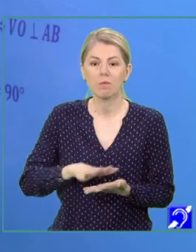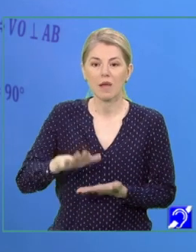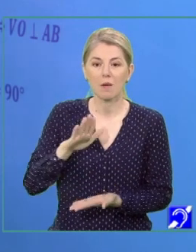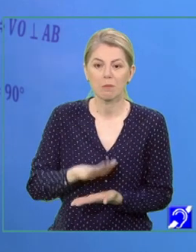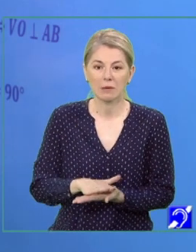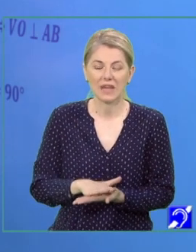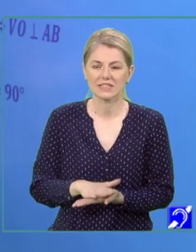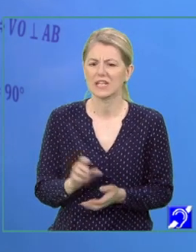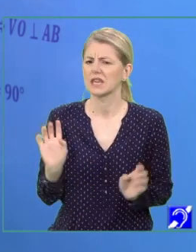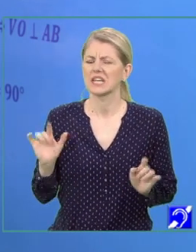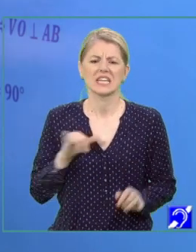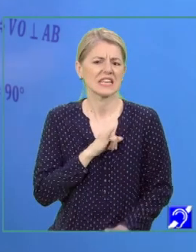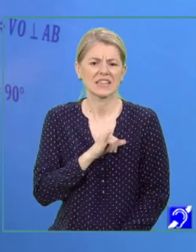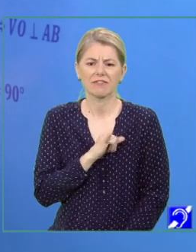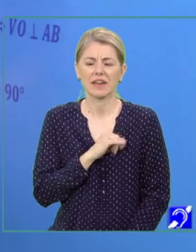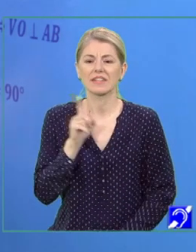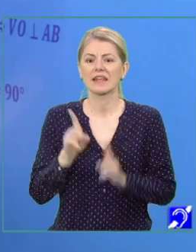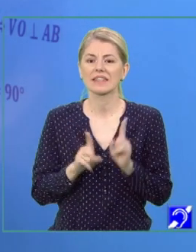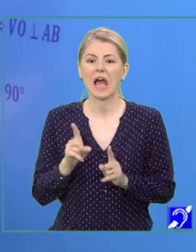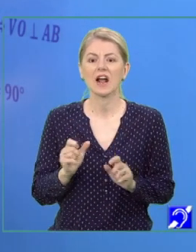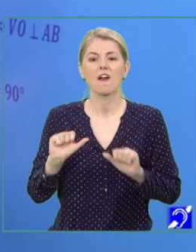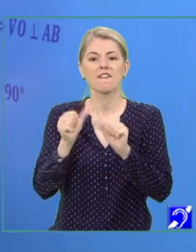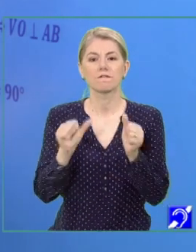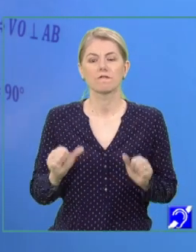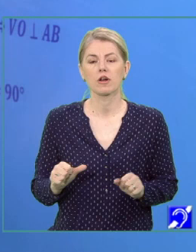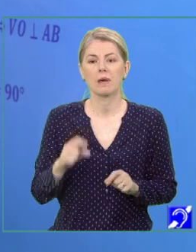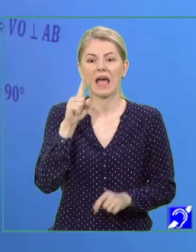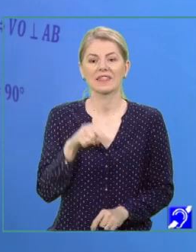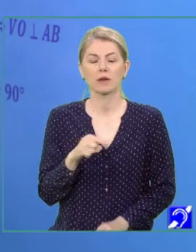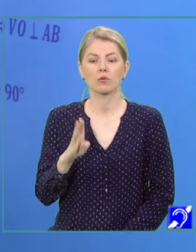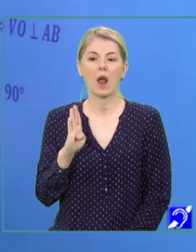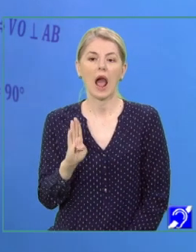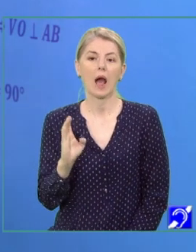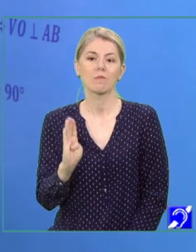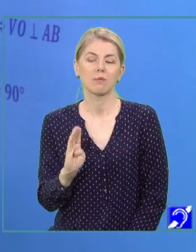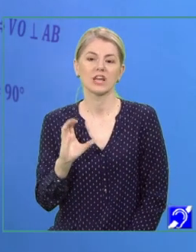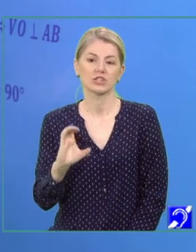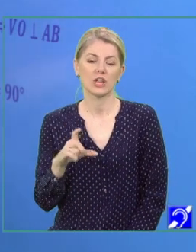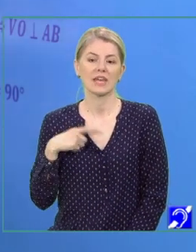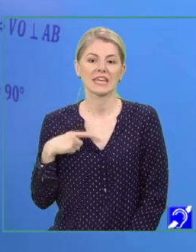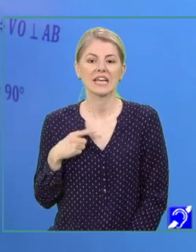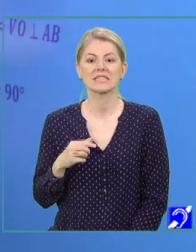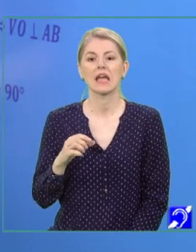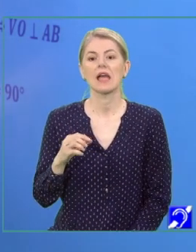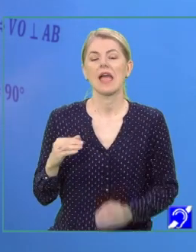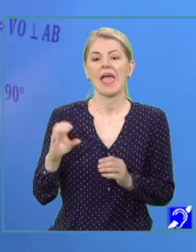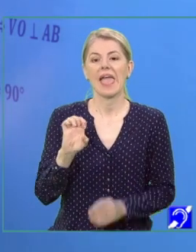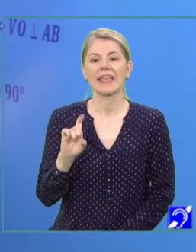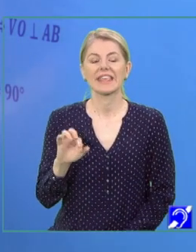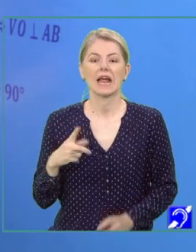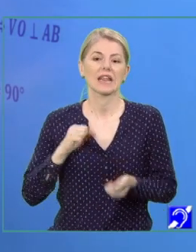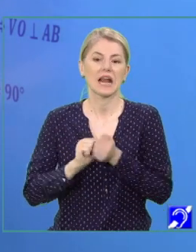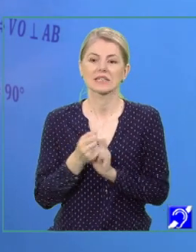bazei, indiferent dacă forma triunghiului ABC este un triunghi echilateral sau nu. Înălțimea